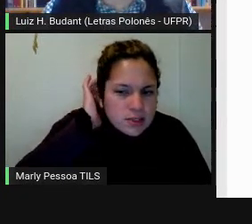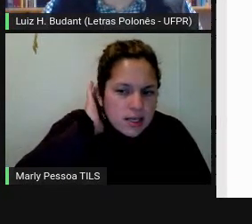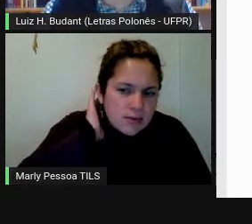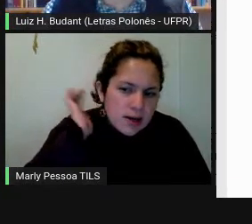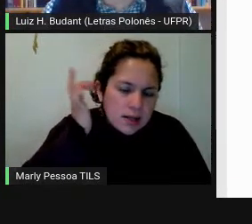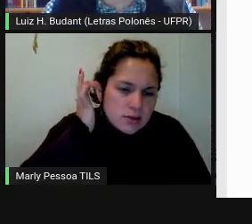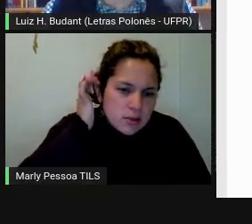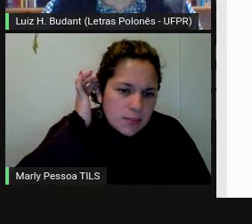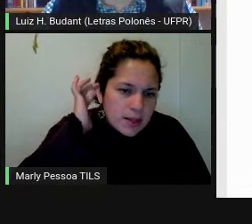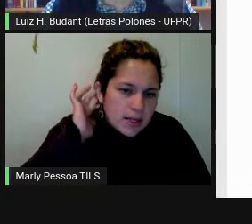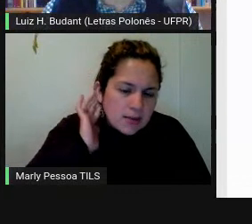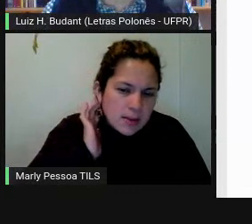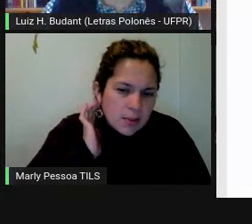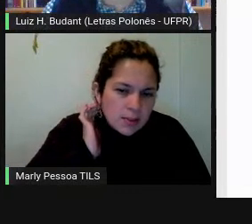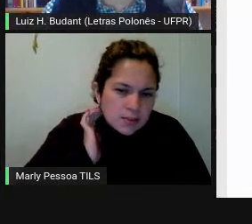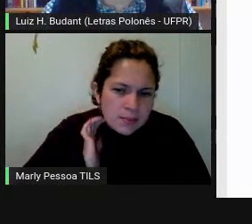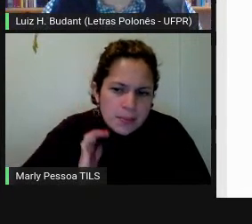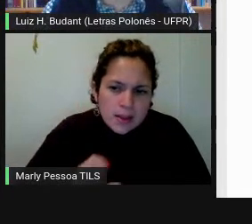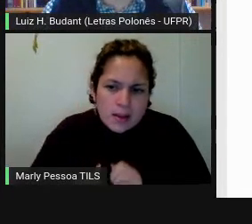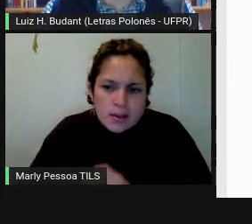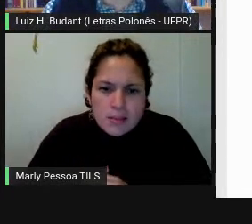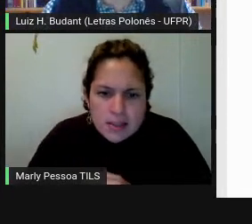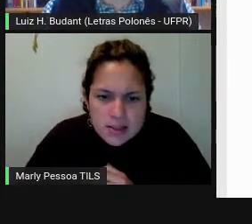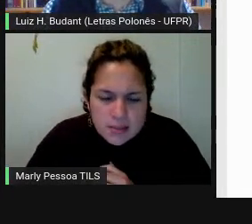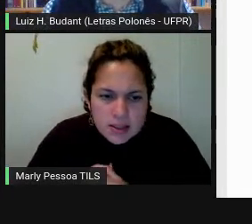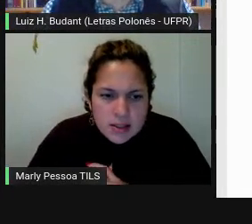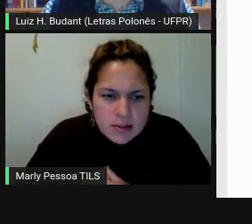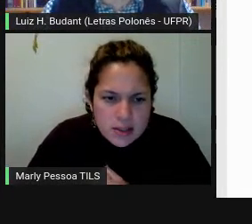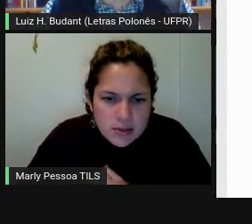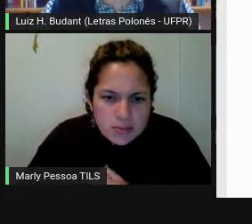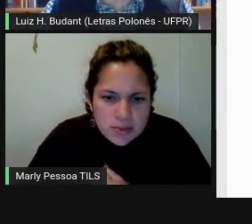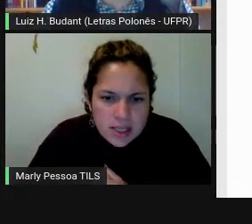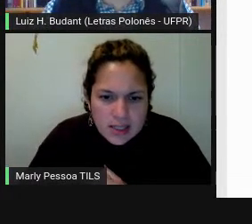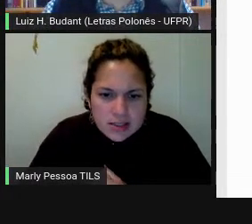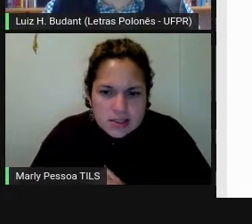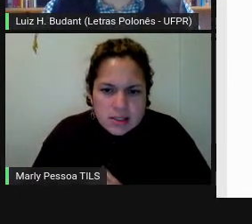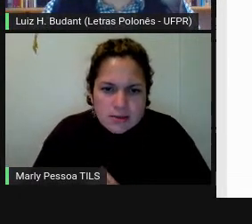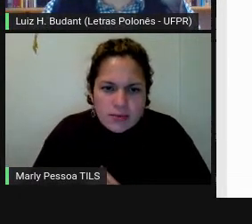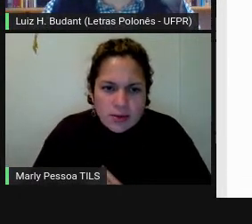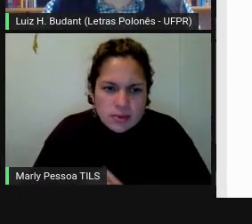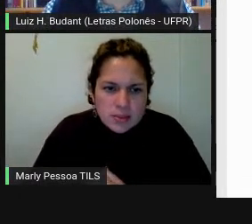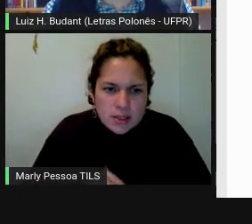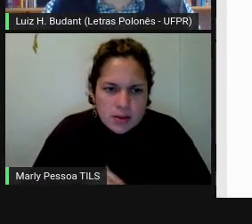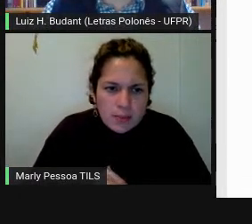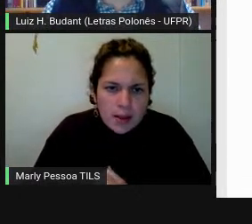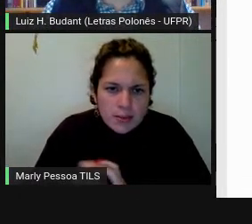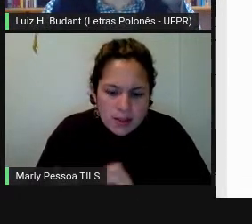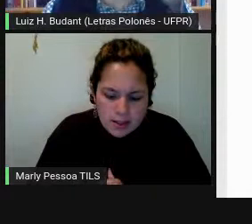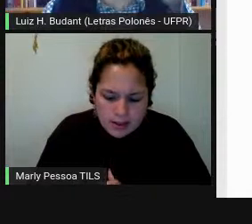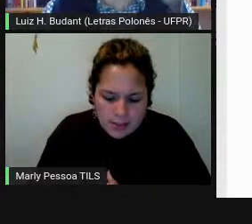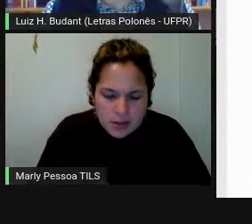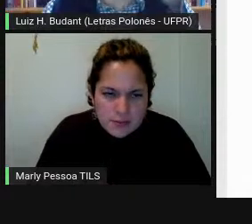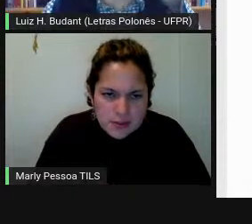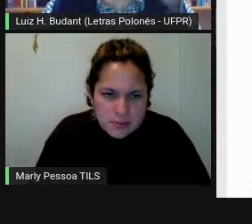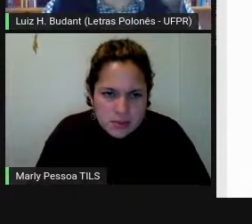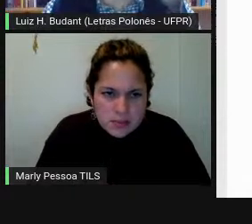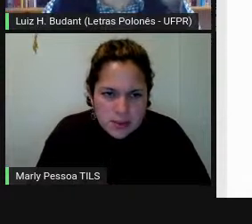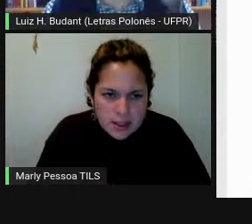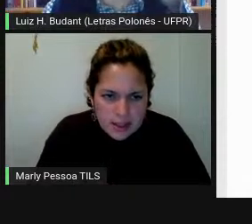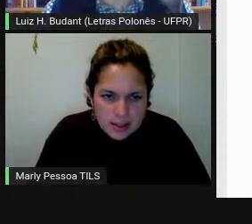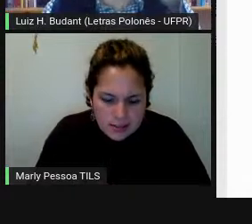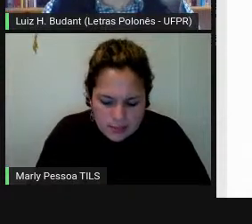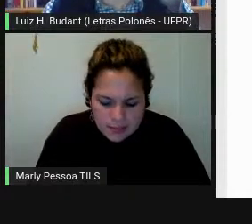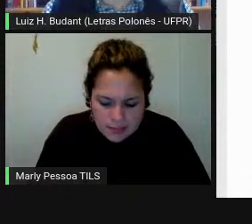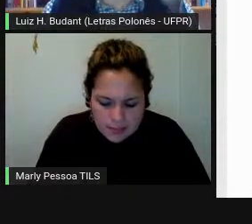właśnie prasłowiańskiego i ich etymologia jest bardzo ciekawa, bo zwykle składają się z dwóch słów,